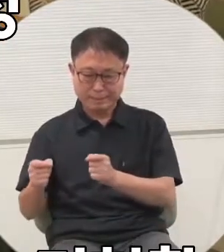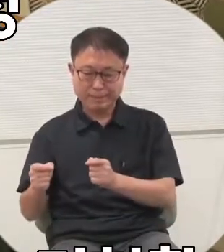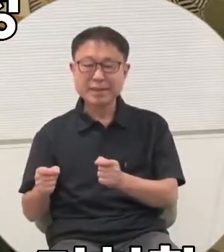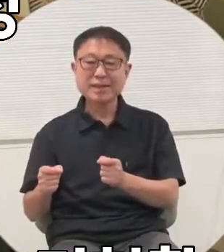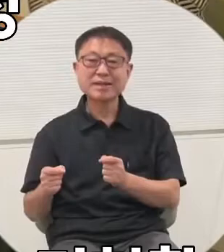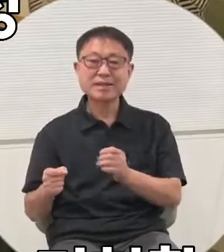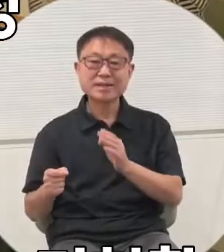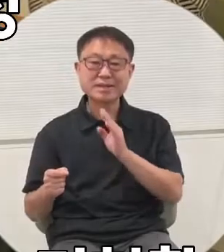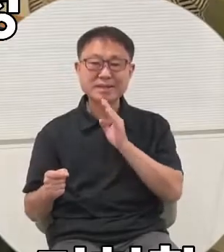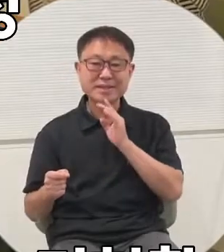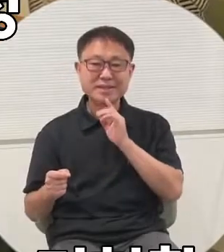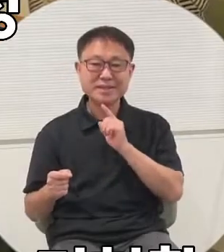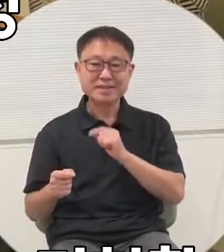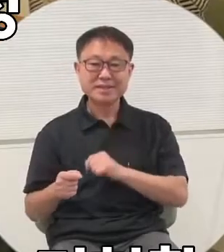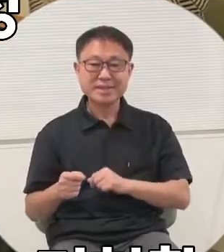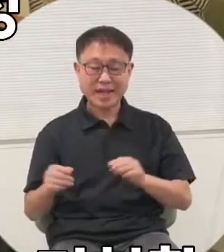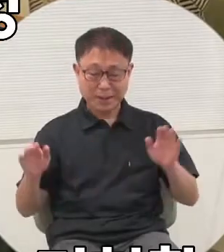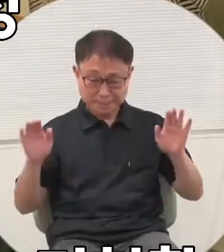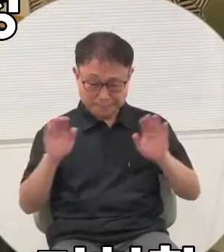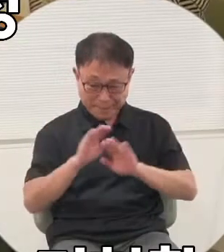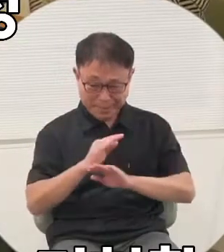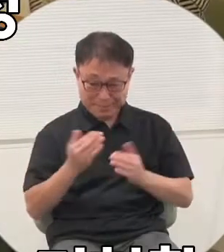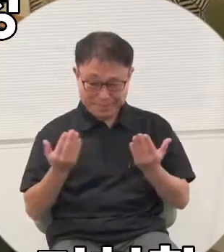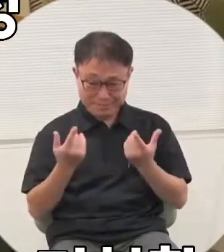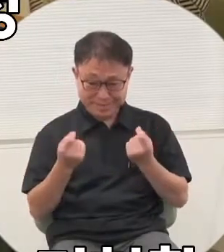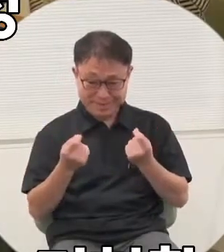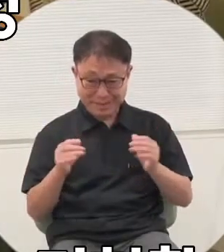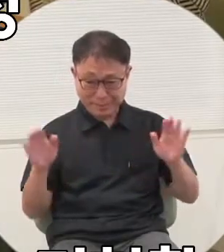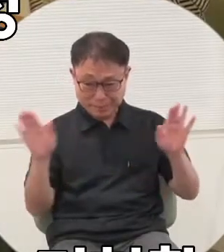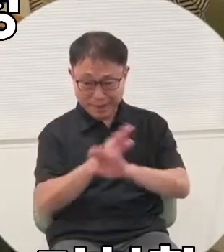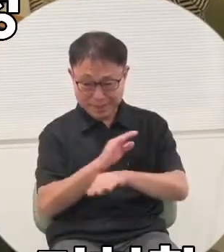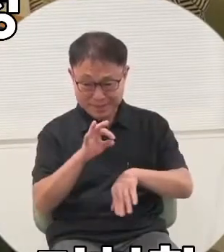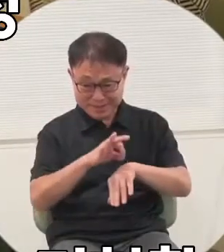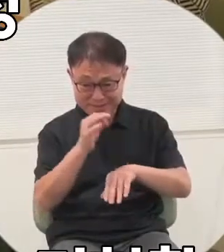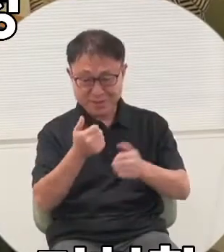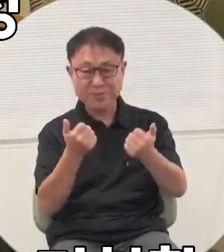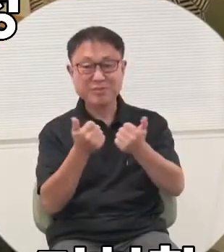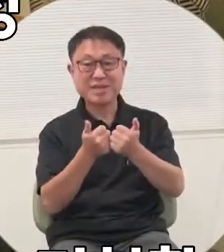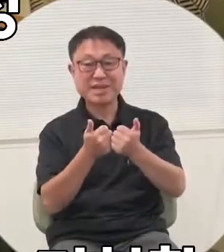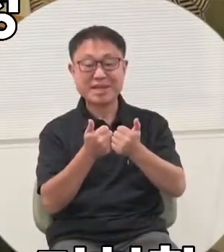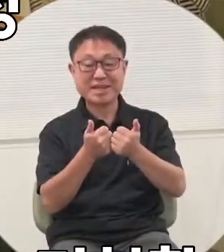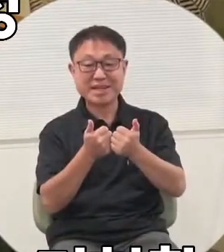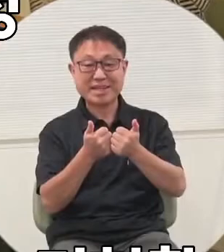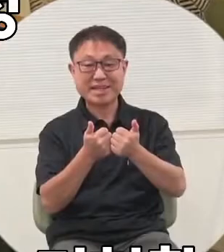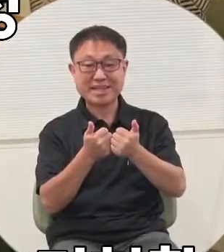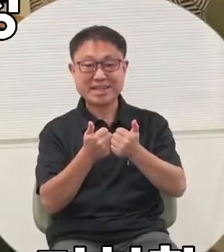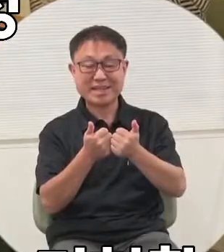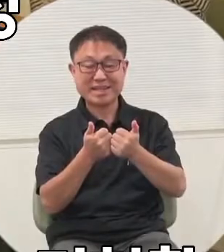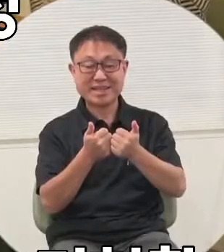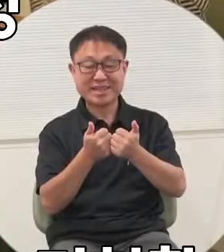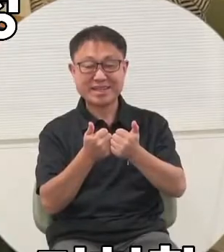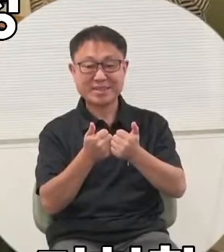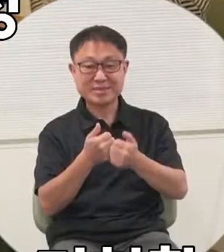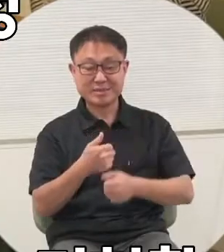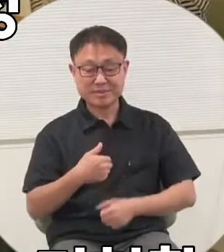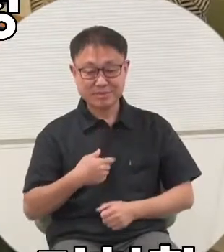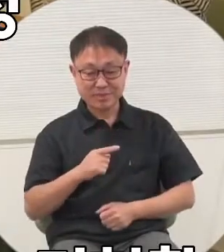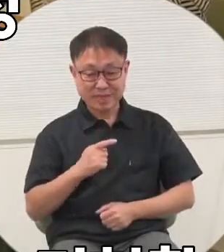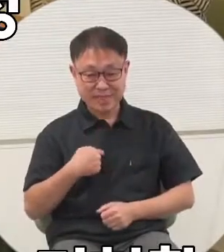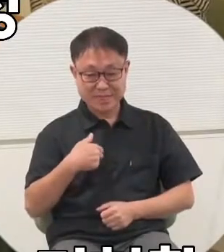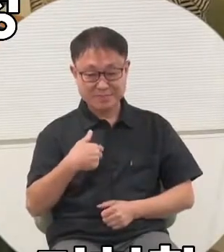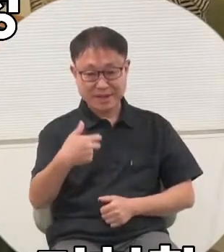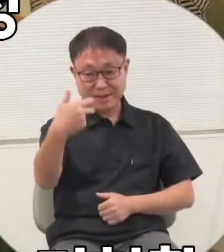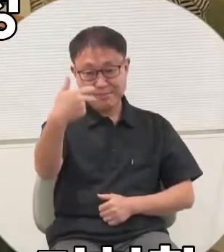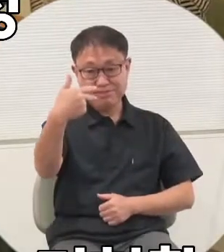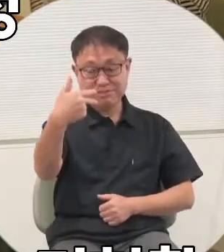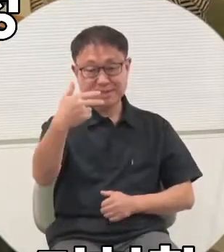그러네요. 뭐 그런 것도 야간 근무도 있고. 하고. 또 10시에 회의를. 그러다 보니까 이제 어떤 사람은 자기 집을 보여주기